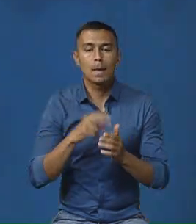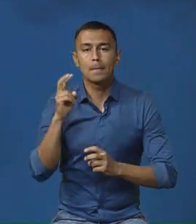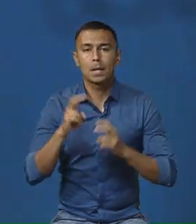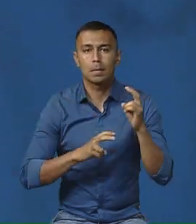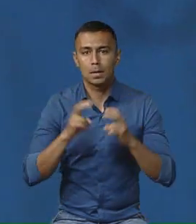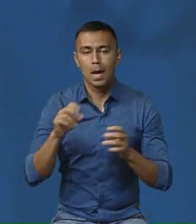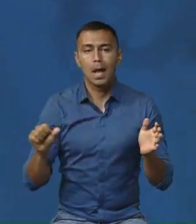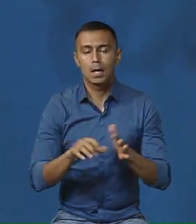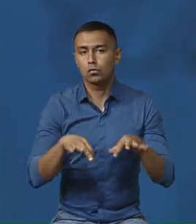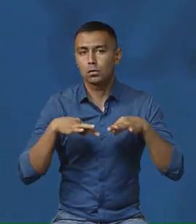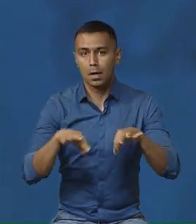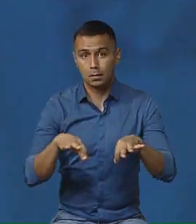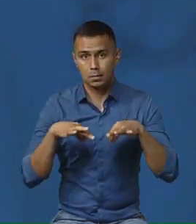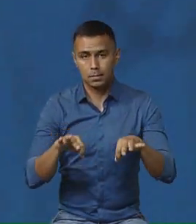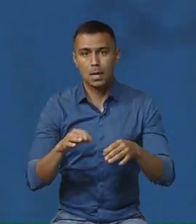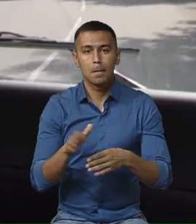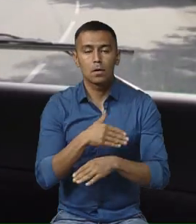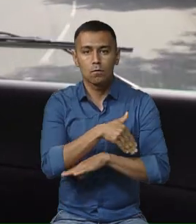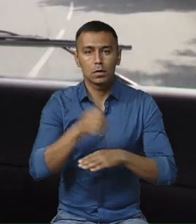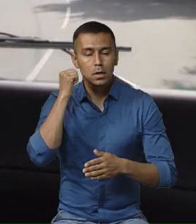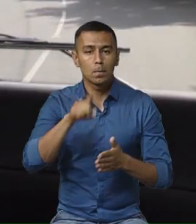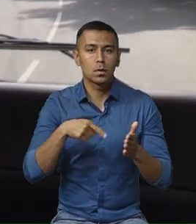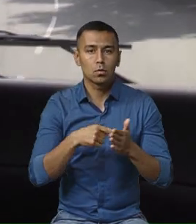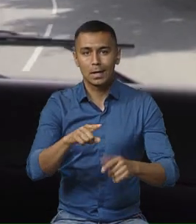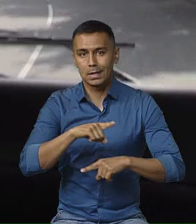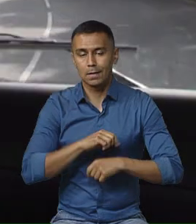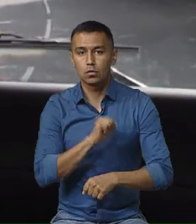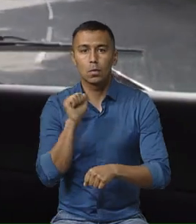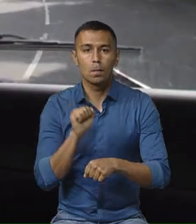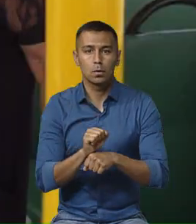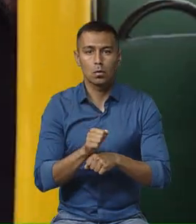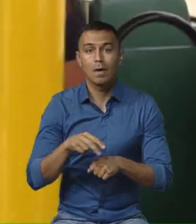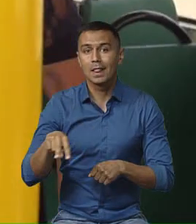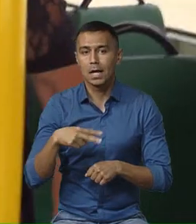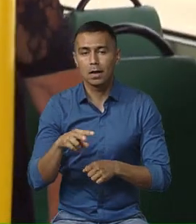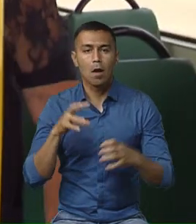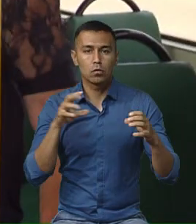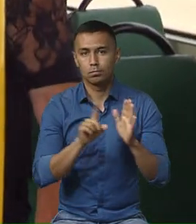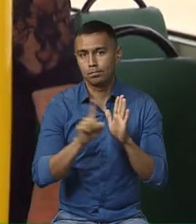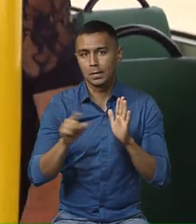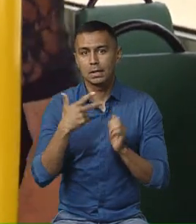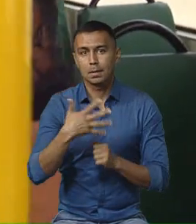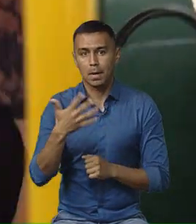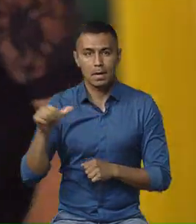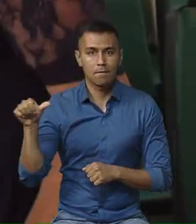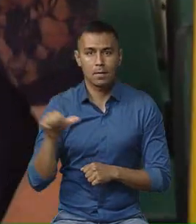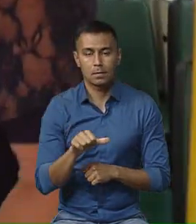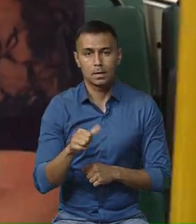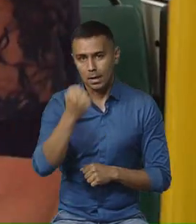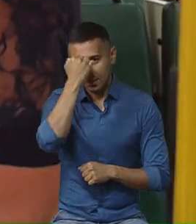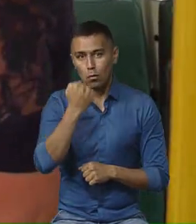підприємства «Електротранс» Сергія Бобуха, між вулицею Староміською і кінцевою зупинкою в мікрорайоні Лезневе автобус курсує 35 хвилин. Дякую